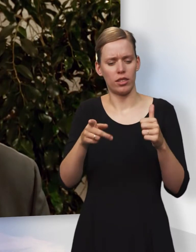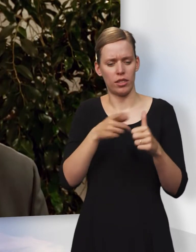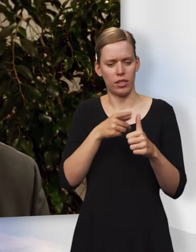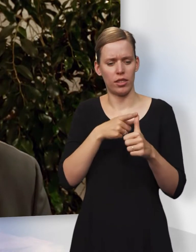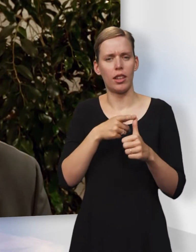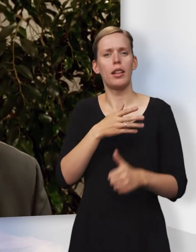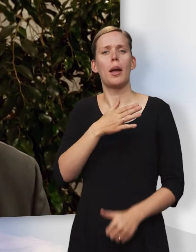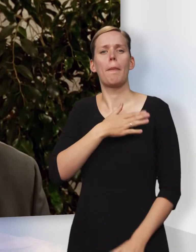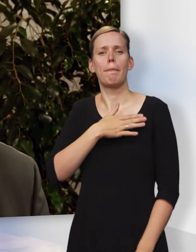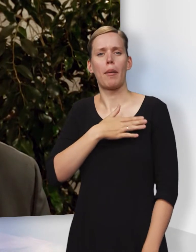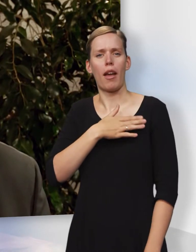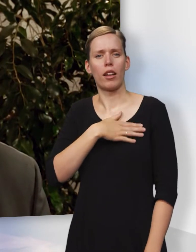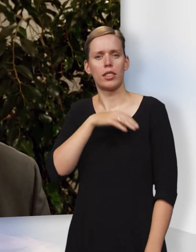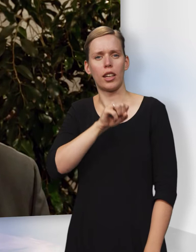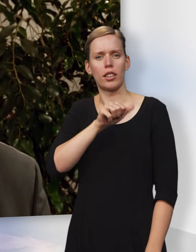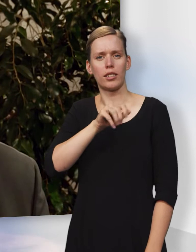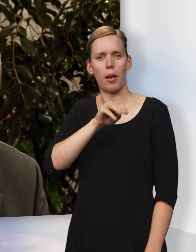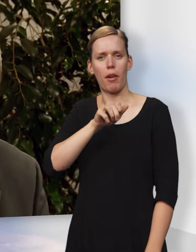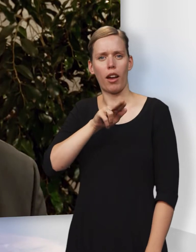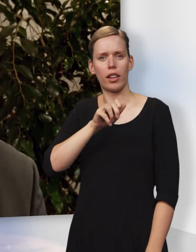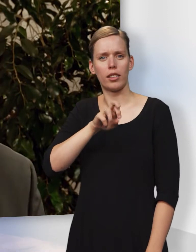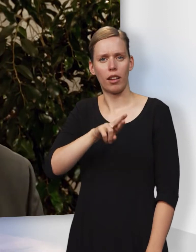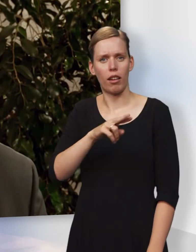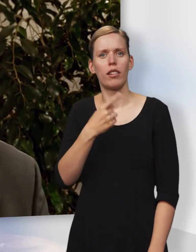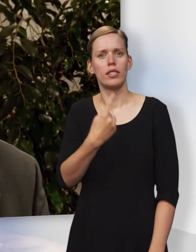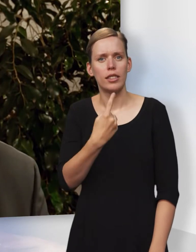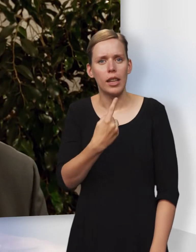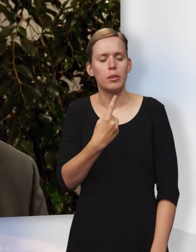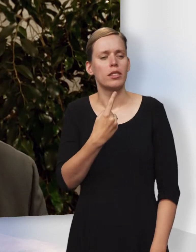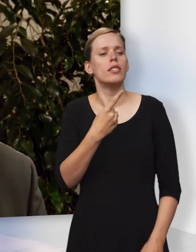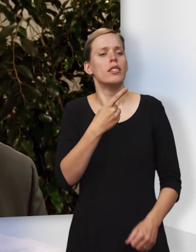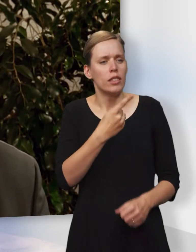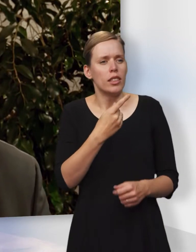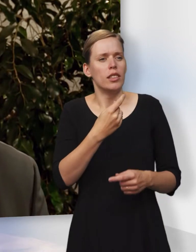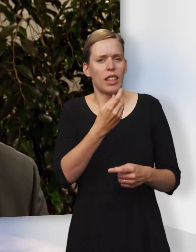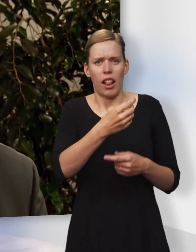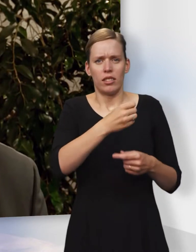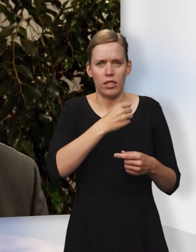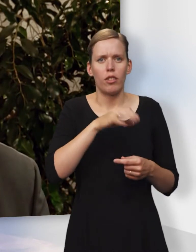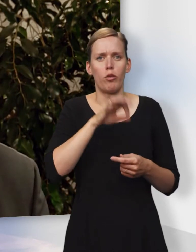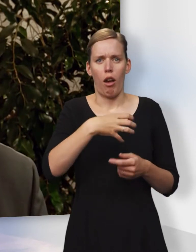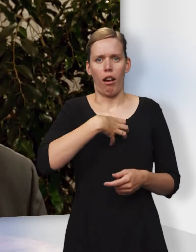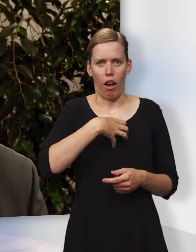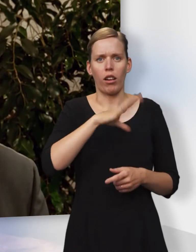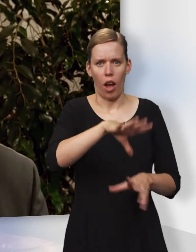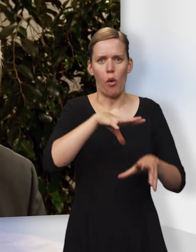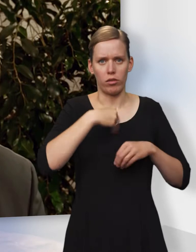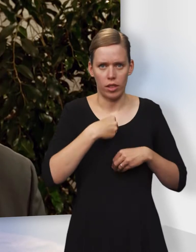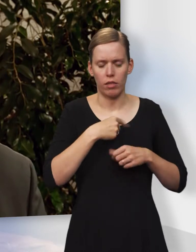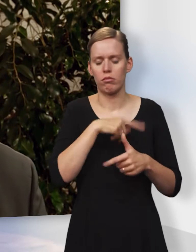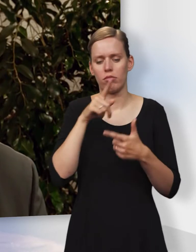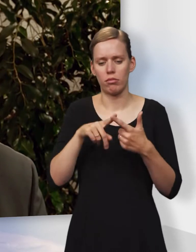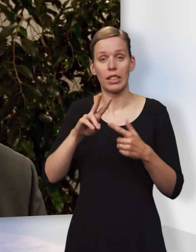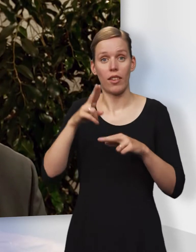Wirt vom barmherzigen Samariter, der dann dem barmherzigen Samariter Kost und Logis frei gibt für den Kranken, und einmal den